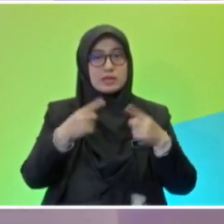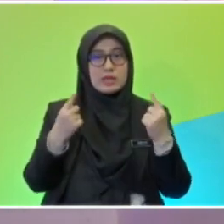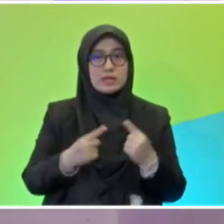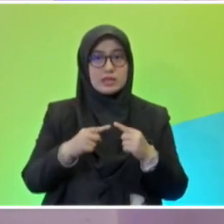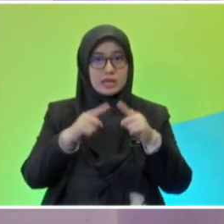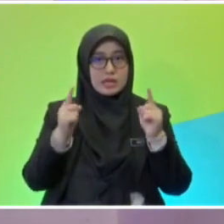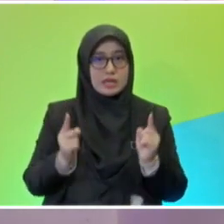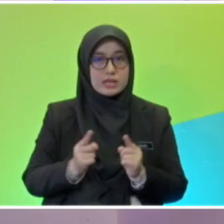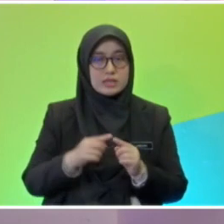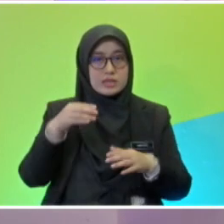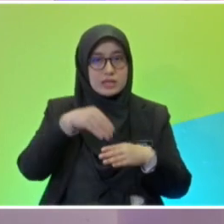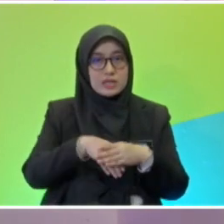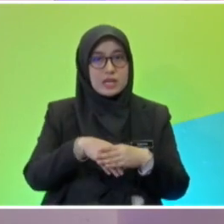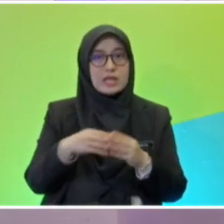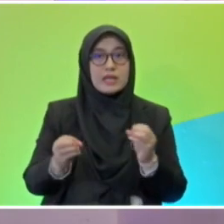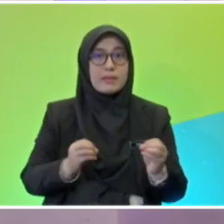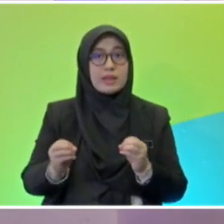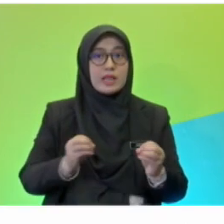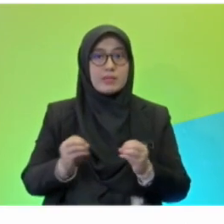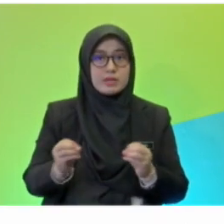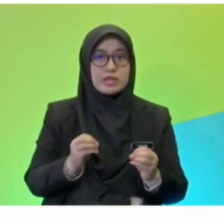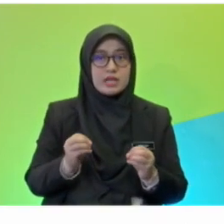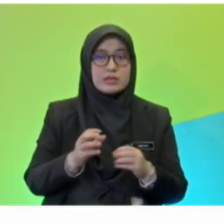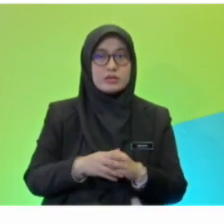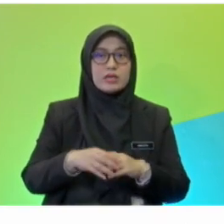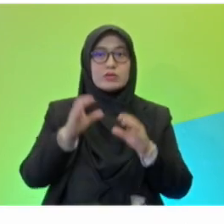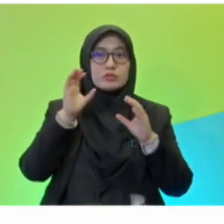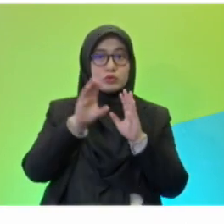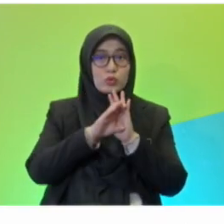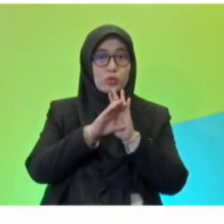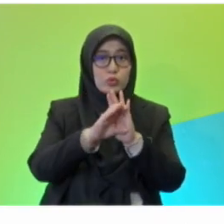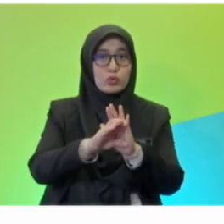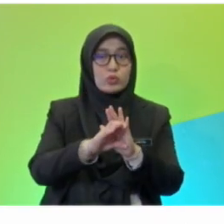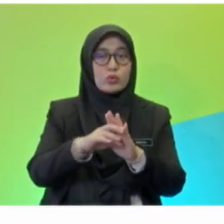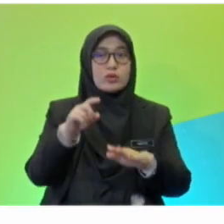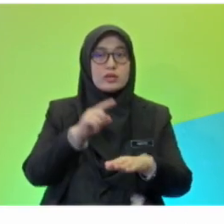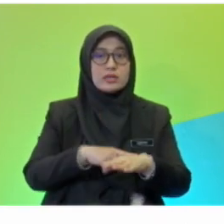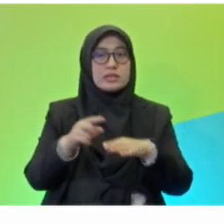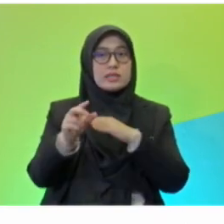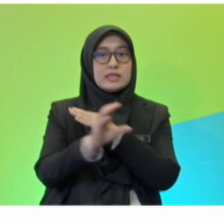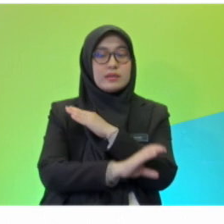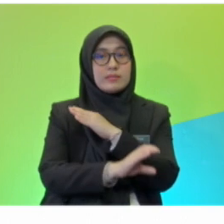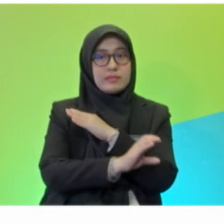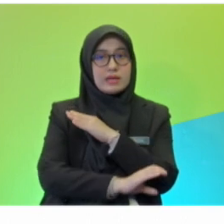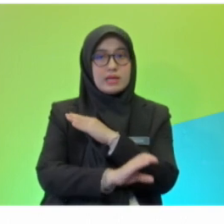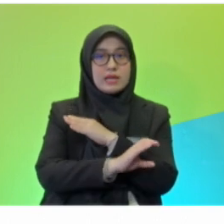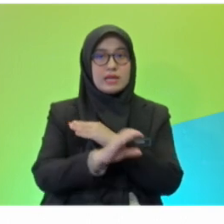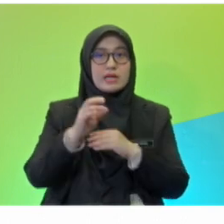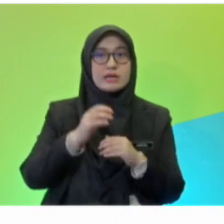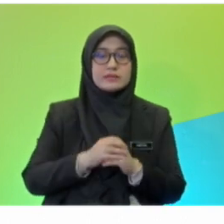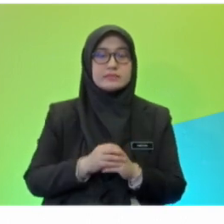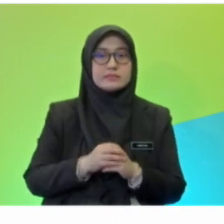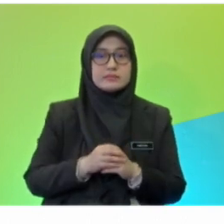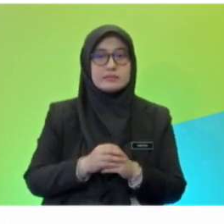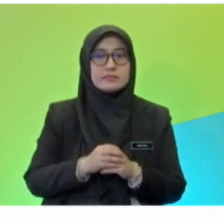berpengalaman kalau kita tengok contohnya macam dipahang bermulia dengan jepirojo kemudian jepit